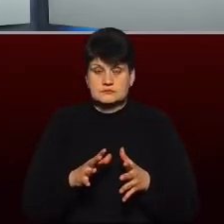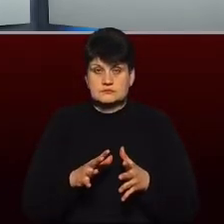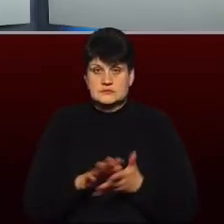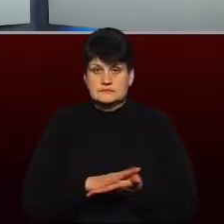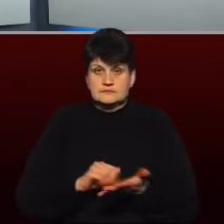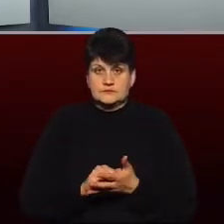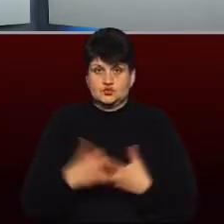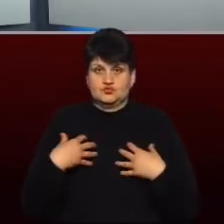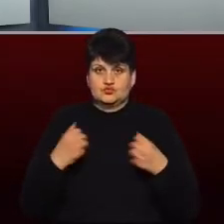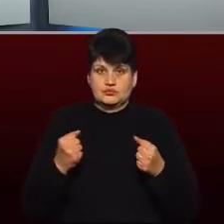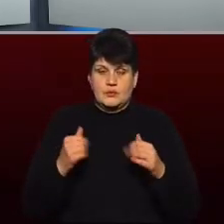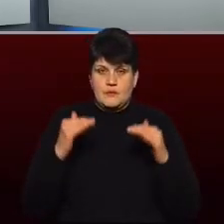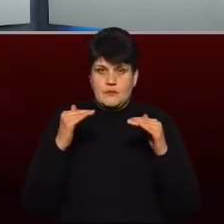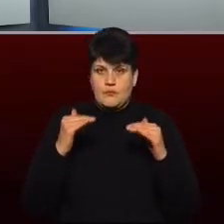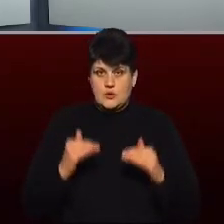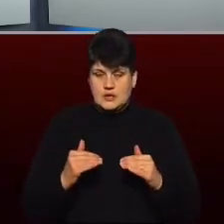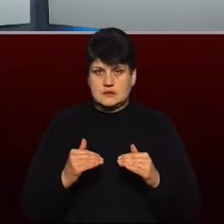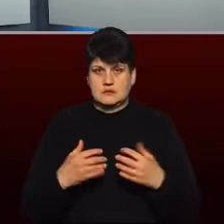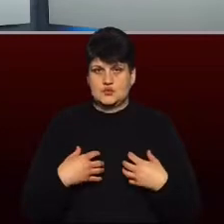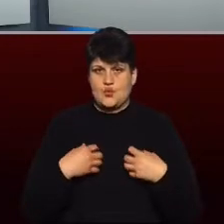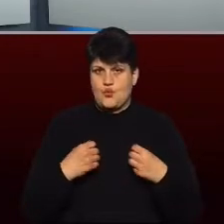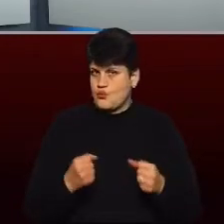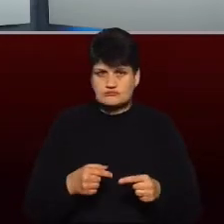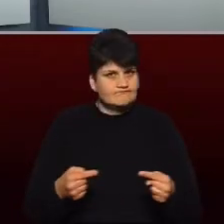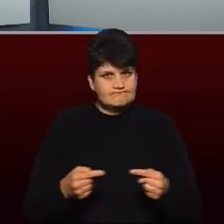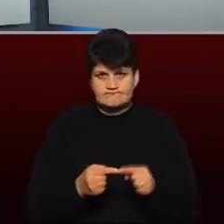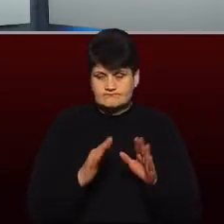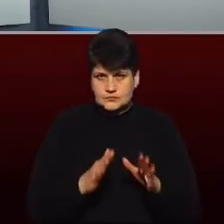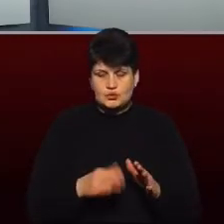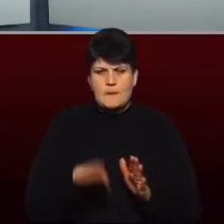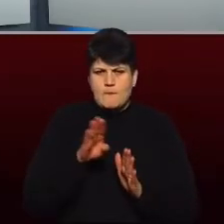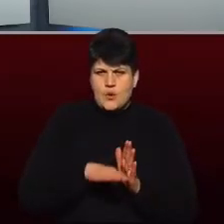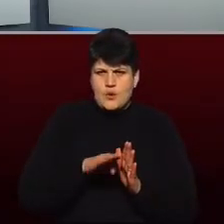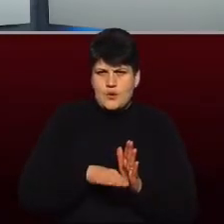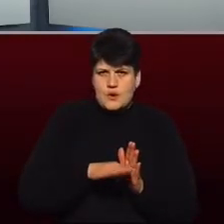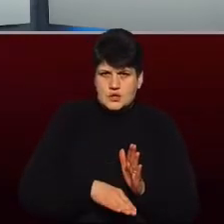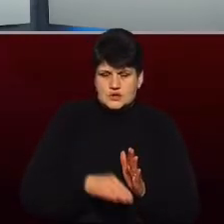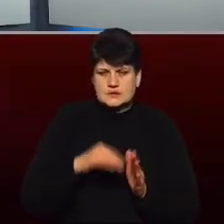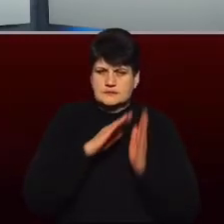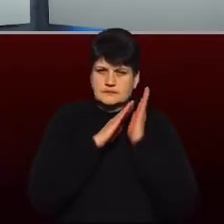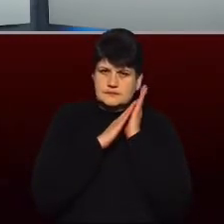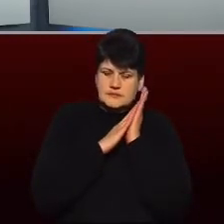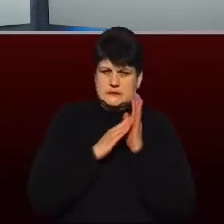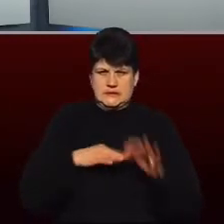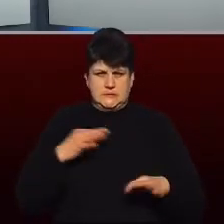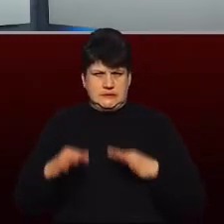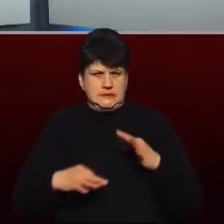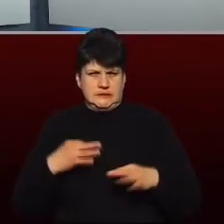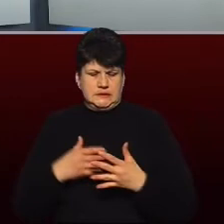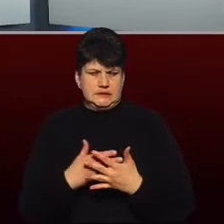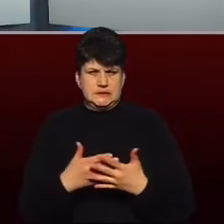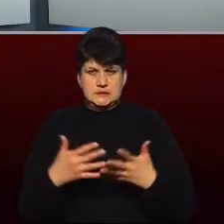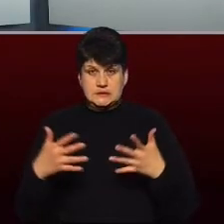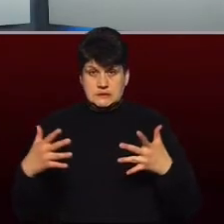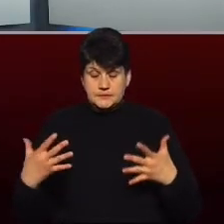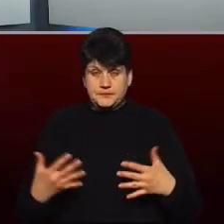Буде понижуватися імунітет однозначно, буде погіршуватися сон, неврози, якісь такі